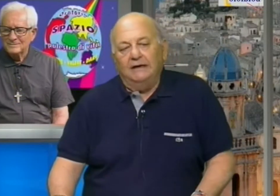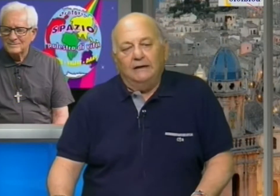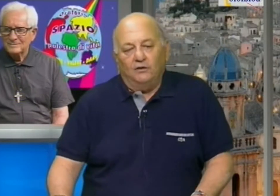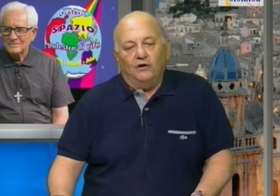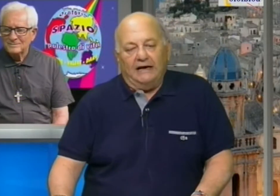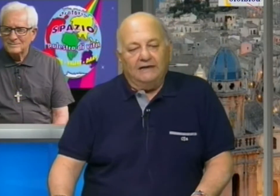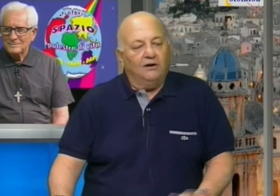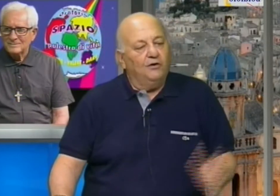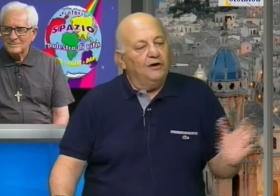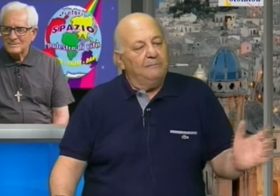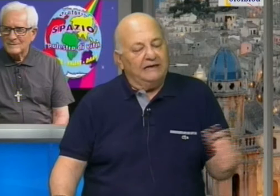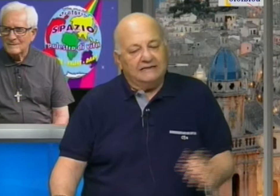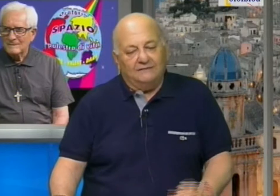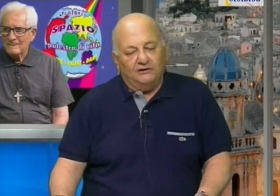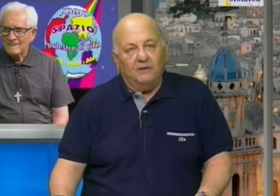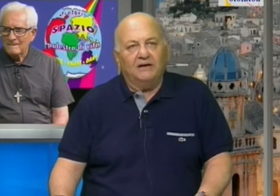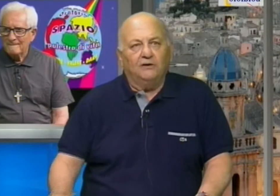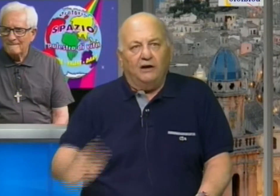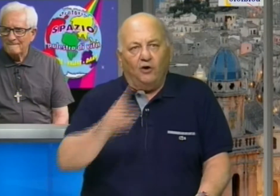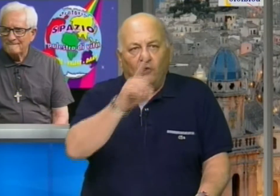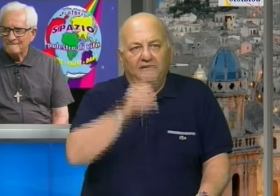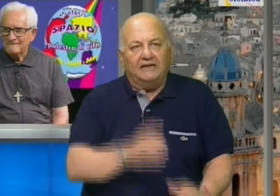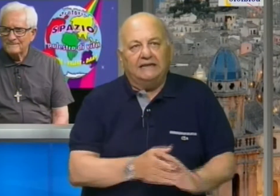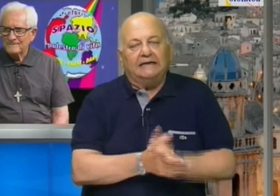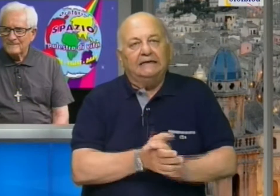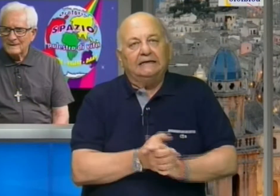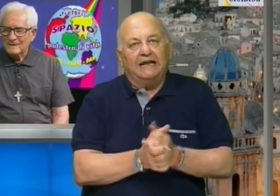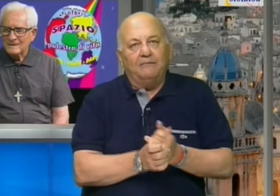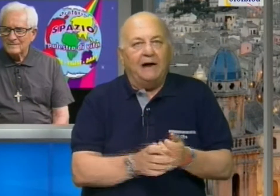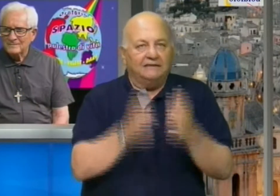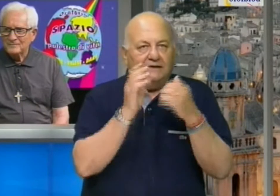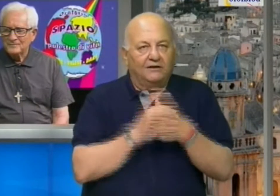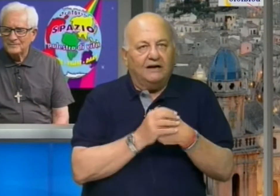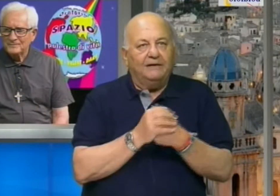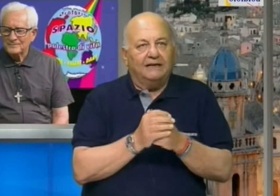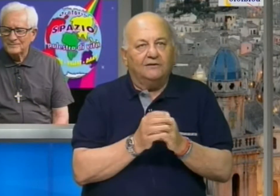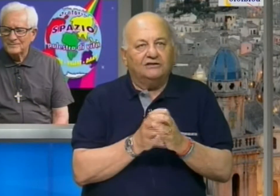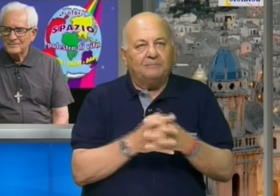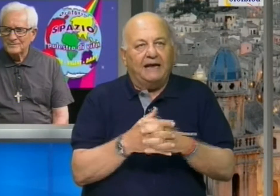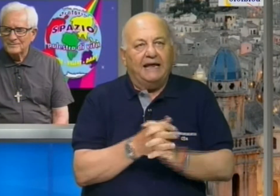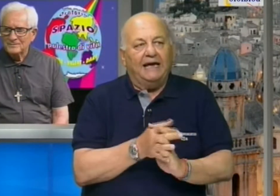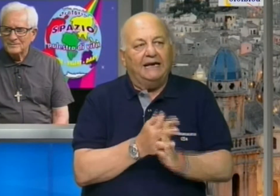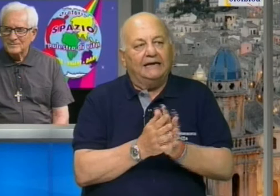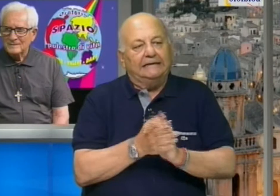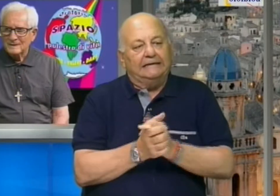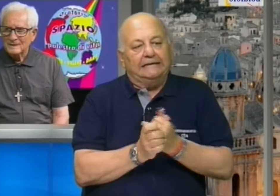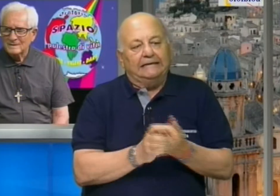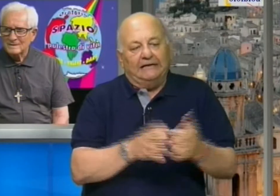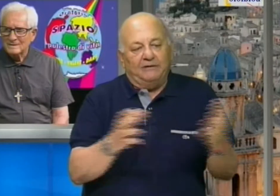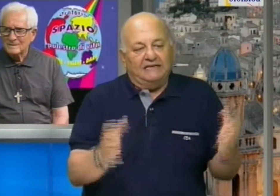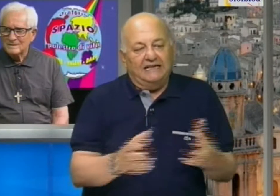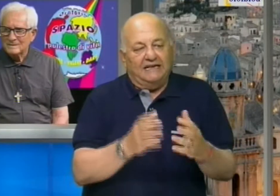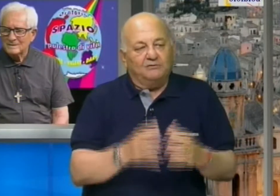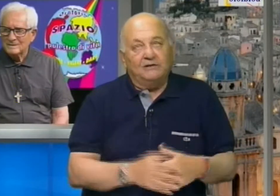la soddisfazione, l'onore anche di averlo con noi, che è padre Salvatore Mercorillo. Come vedete, dall'immagine teoricamente alle nostre spalle